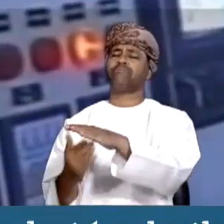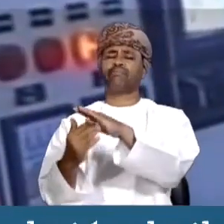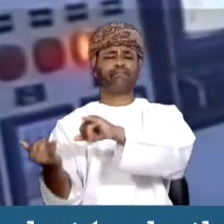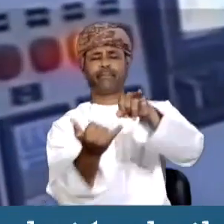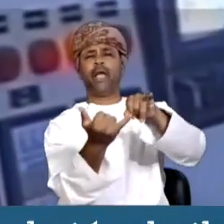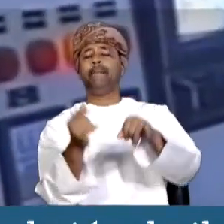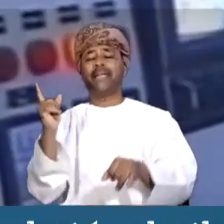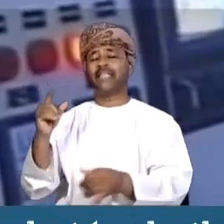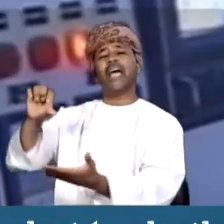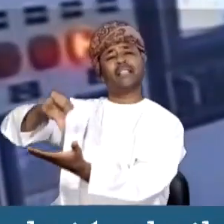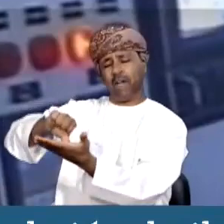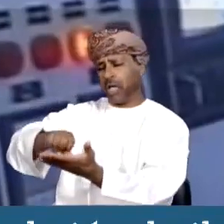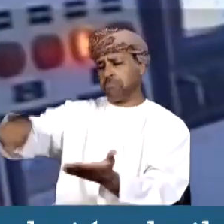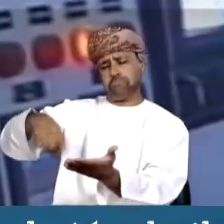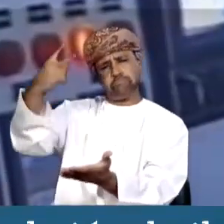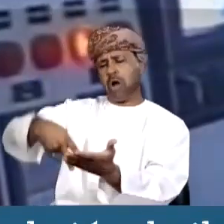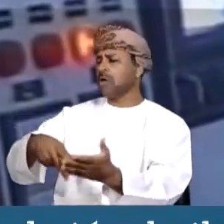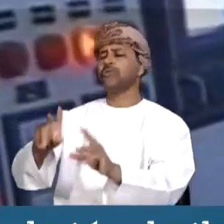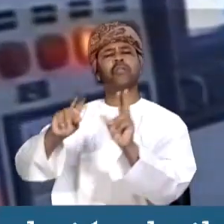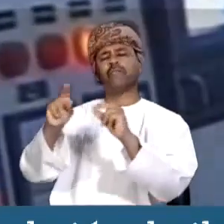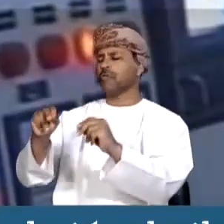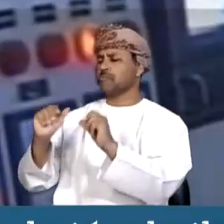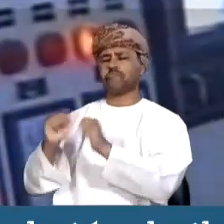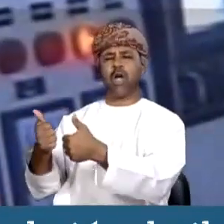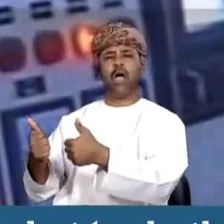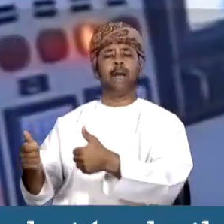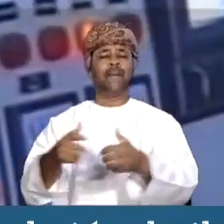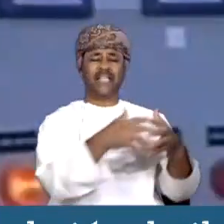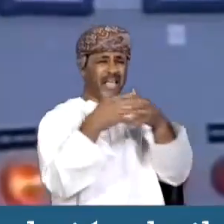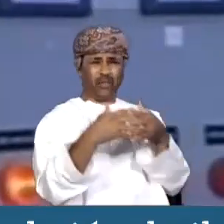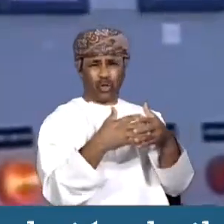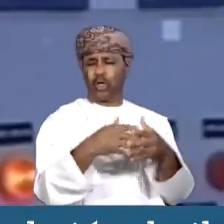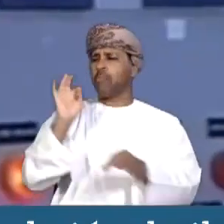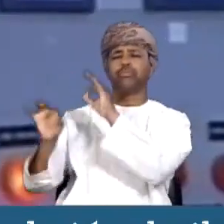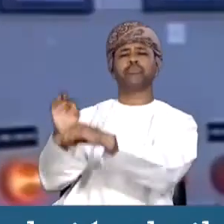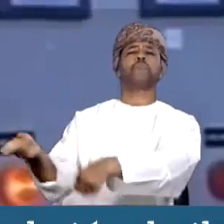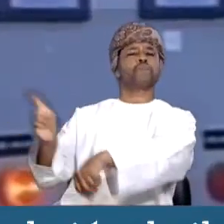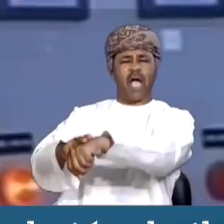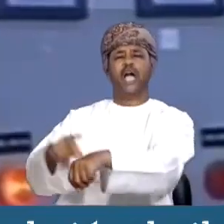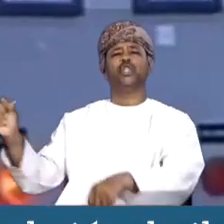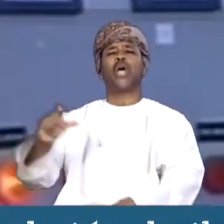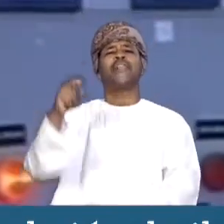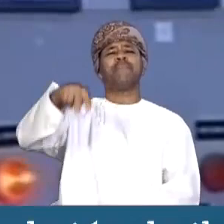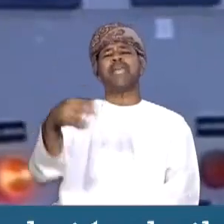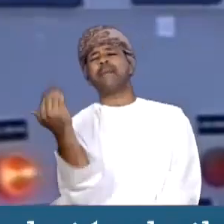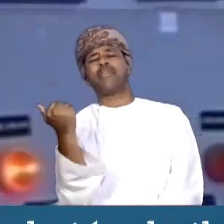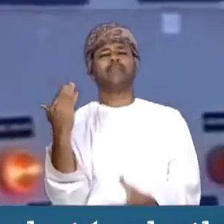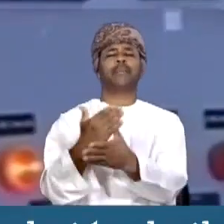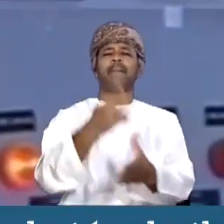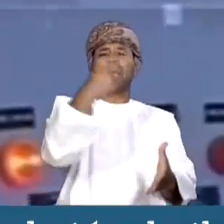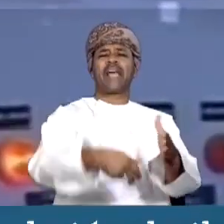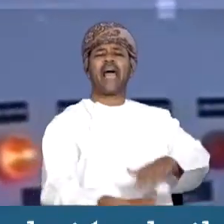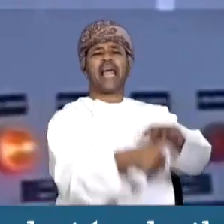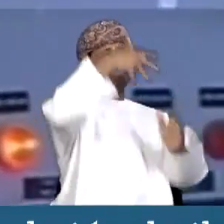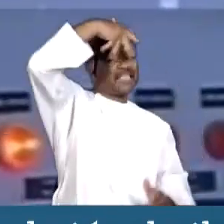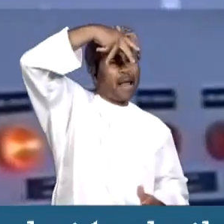التزام بلاده بالاتفاق النووي. وكانت واشنطن قد فرضت عقوبات على إيران في أغسطس الماضي عقب قرار الرئيس